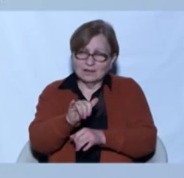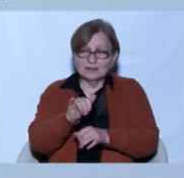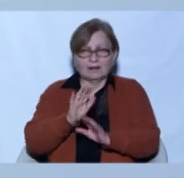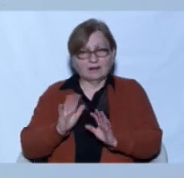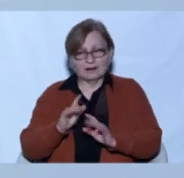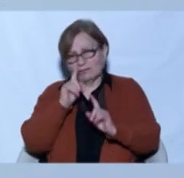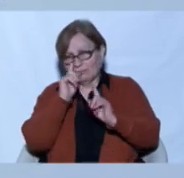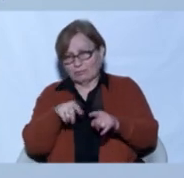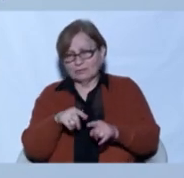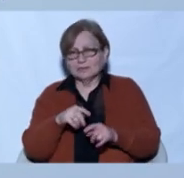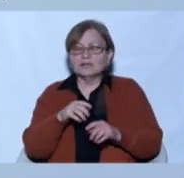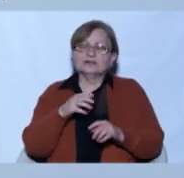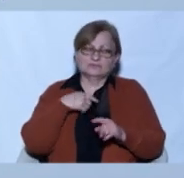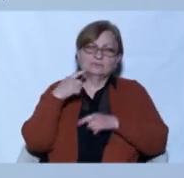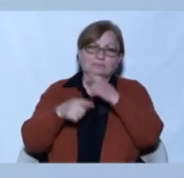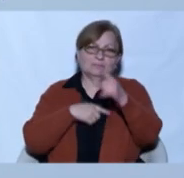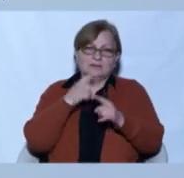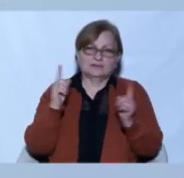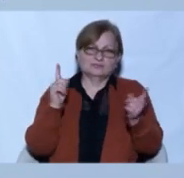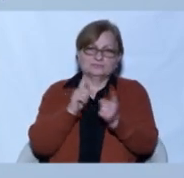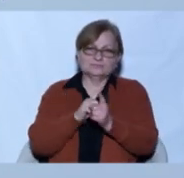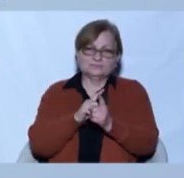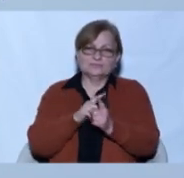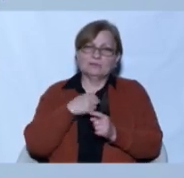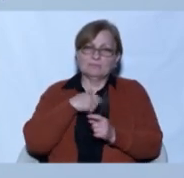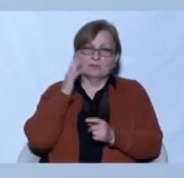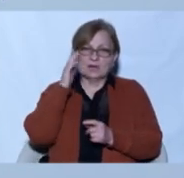შევხვდებით მეხუთე გაკვეთილზე და გრამატიკის